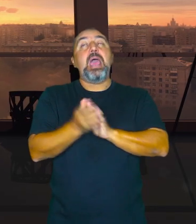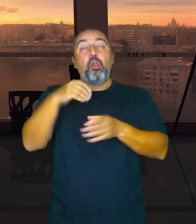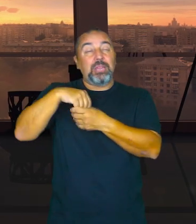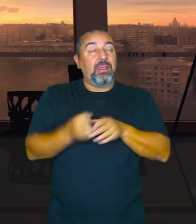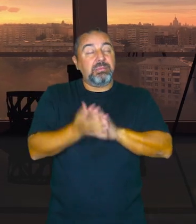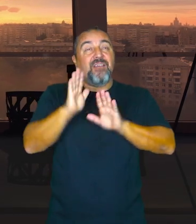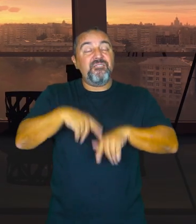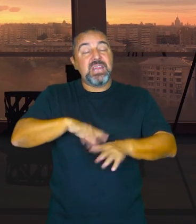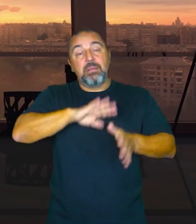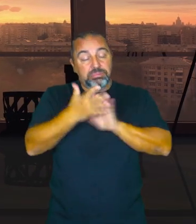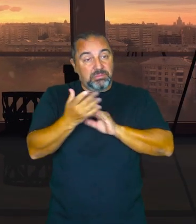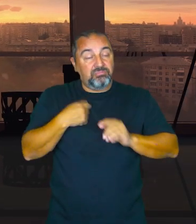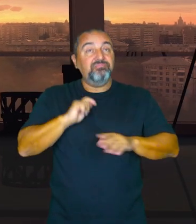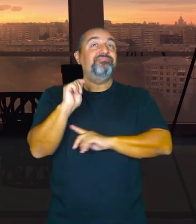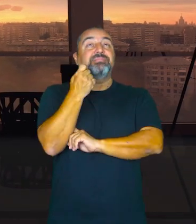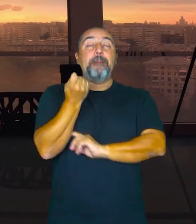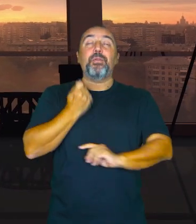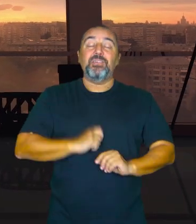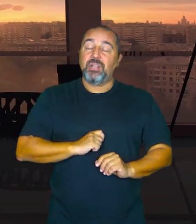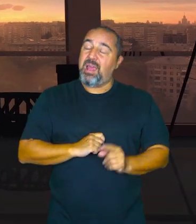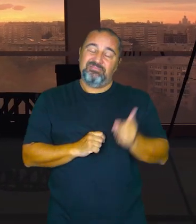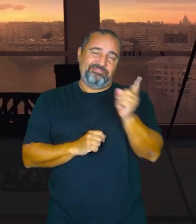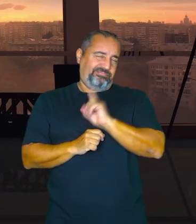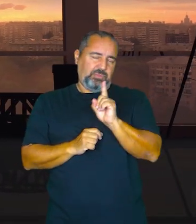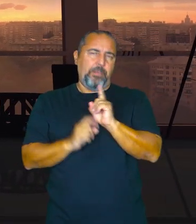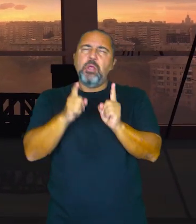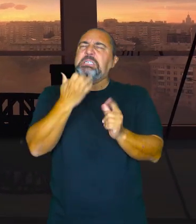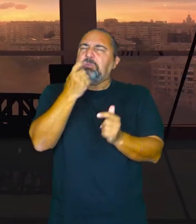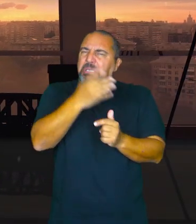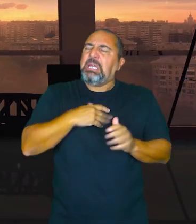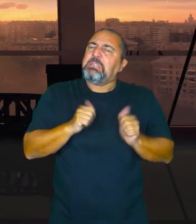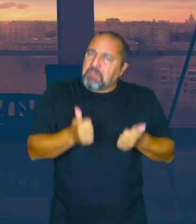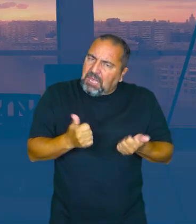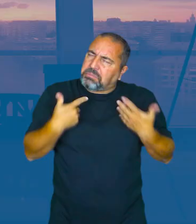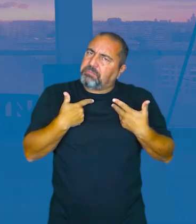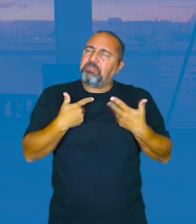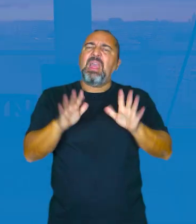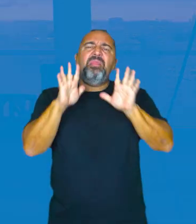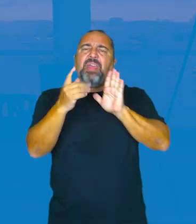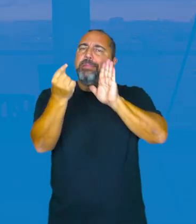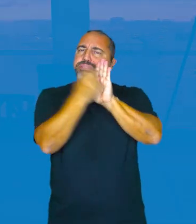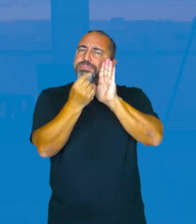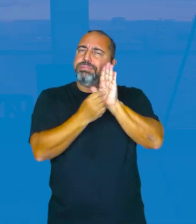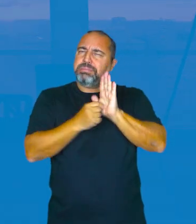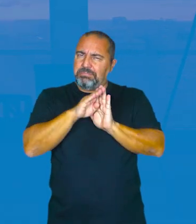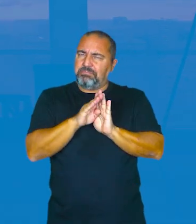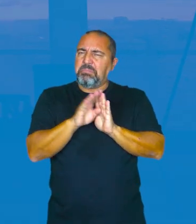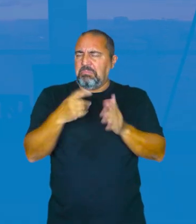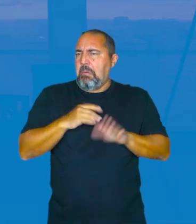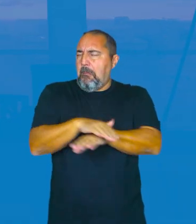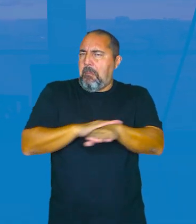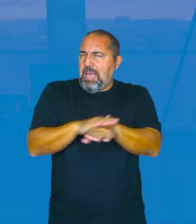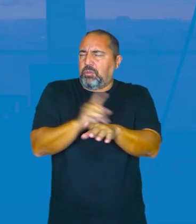jende guztia ez da profesional bihurtzen. Zure lehen urratsak ematen hasi nahi baduzu, oinarrizko 10 aholku emango